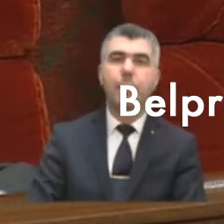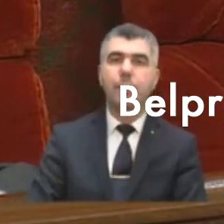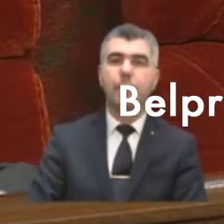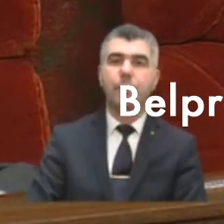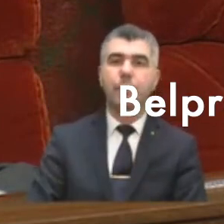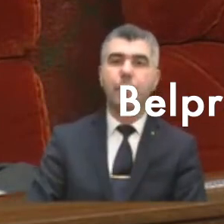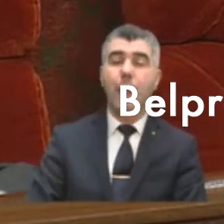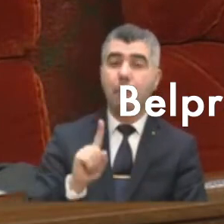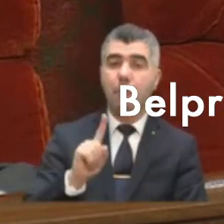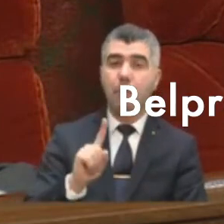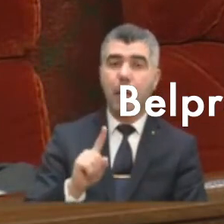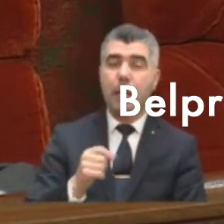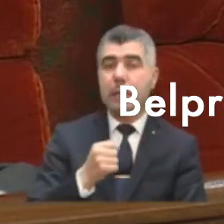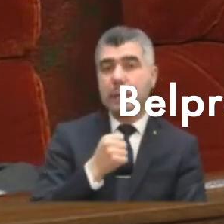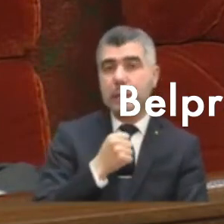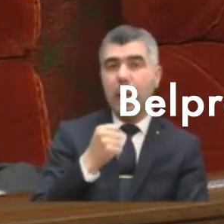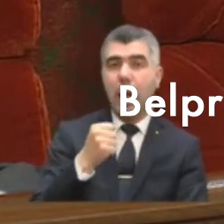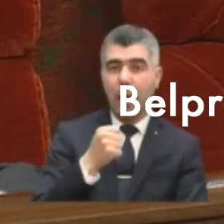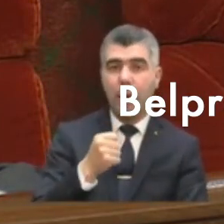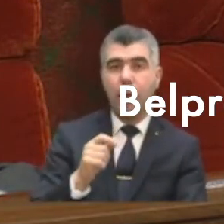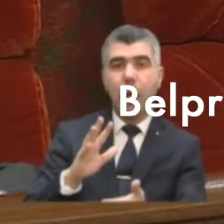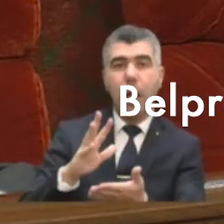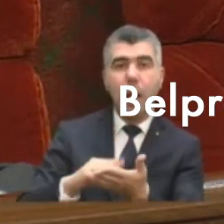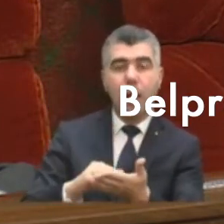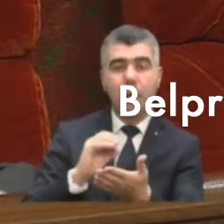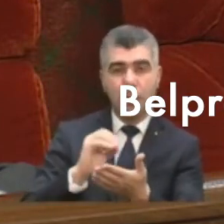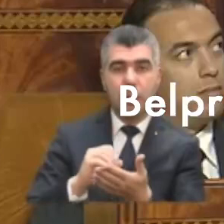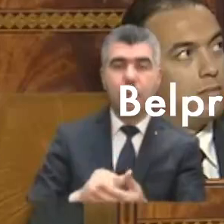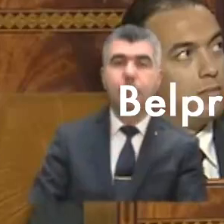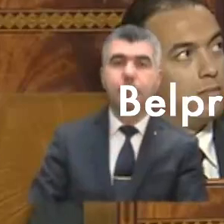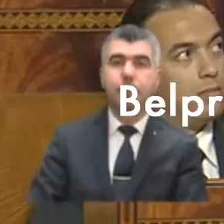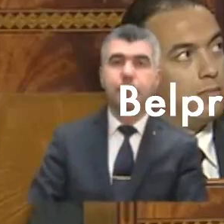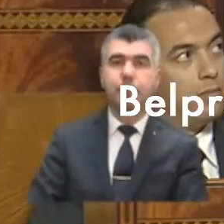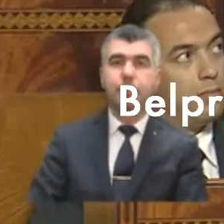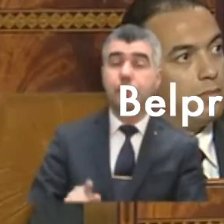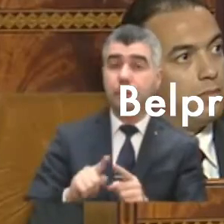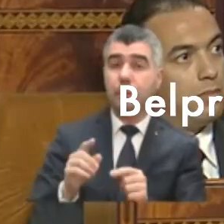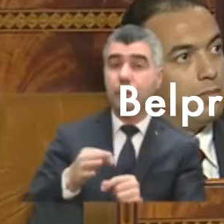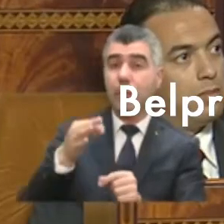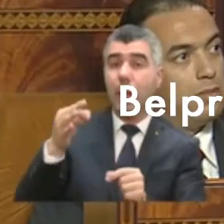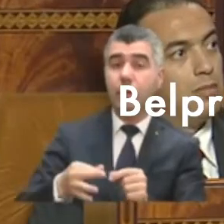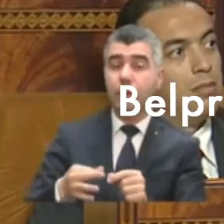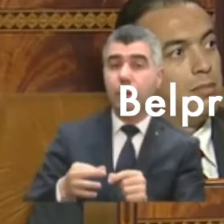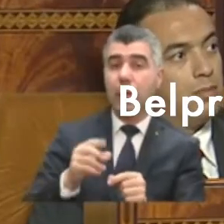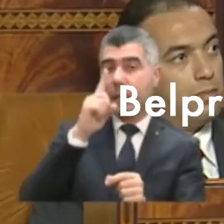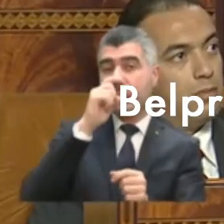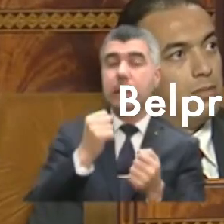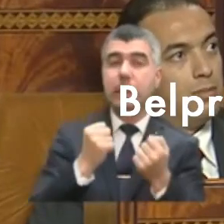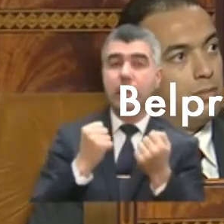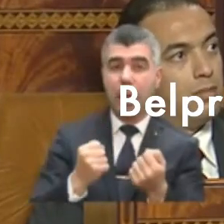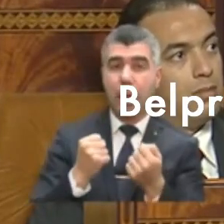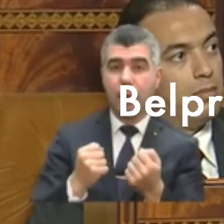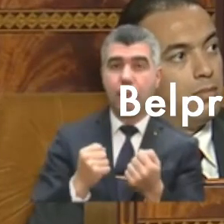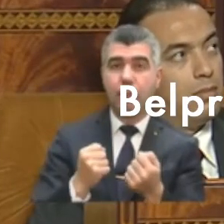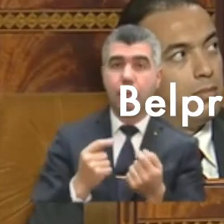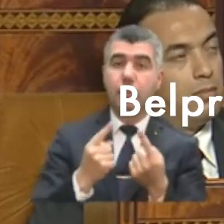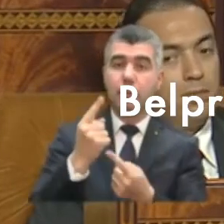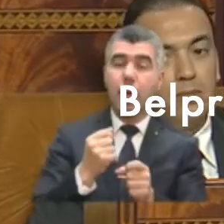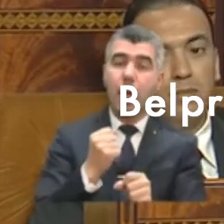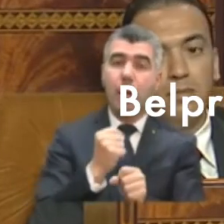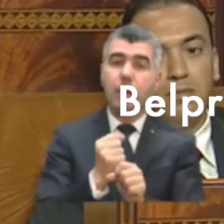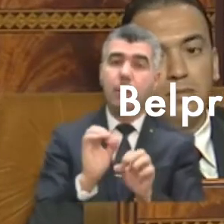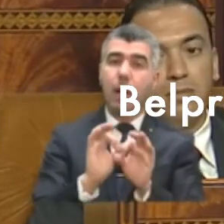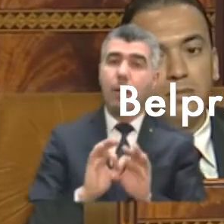السيد الوزير، حرمان الصحفيين من هذه البطاقة قد يؤدي إلى نتائج عكسية، قد يؤدي بالبعض إلى الاشتغال في ظروف